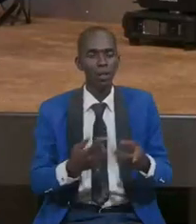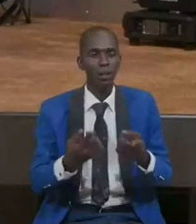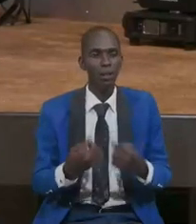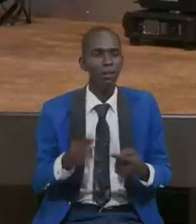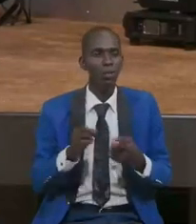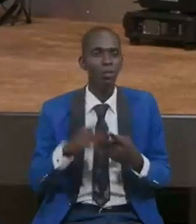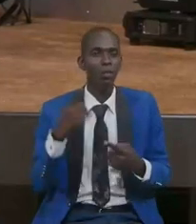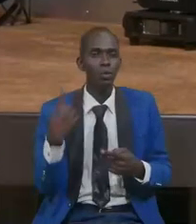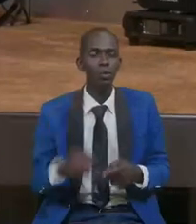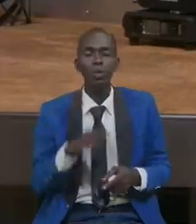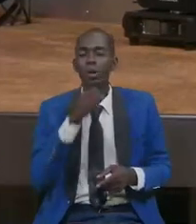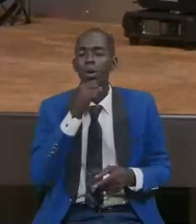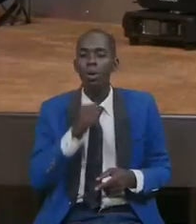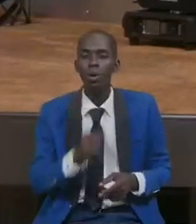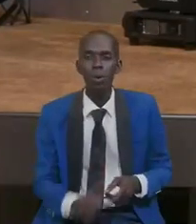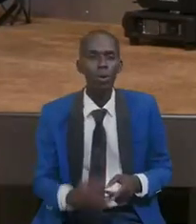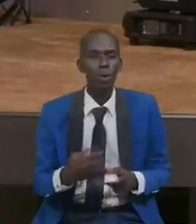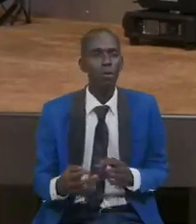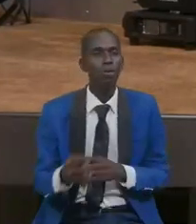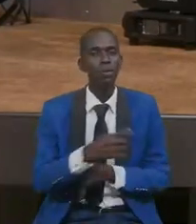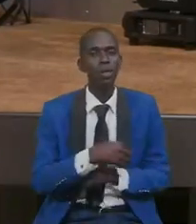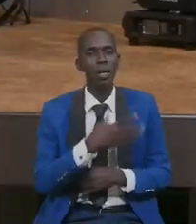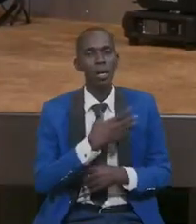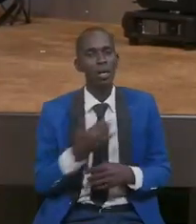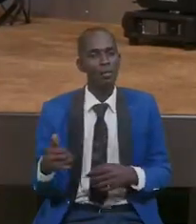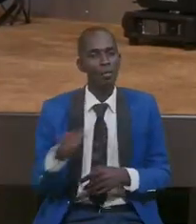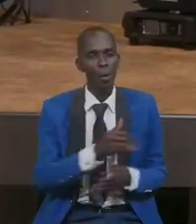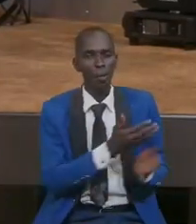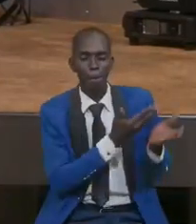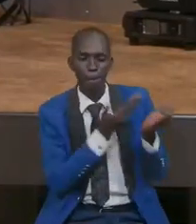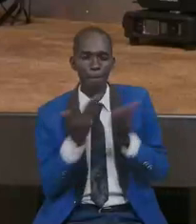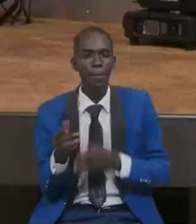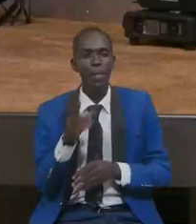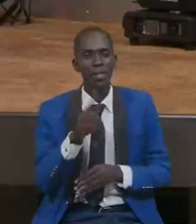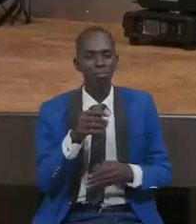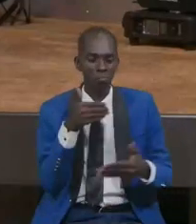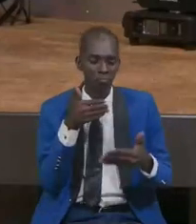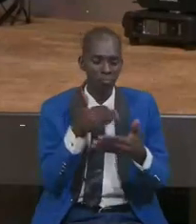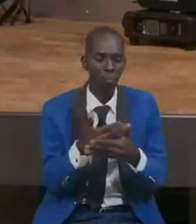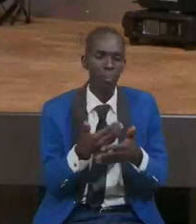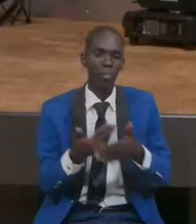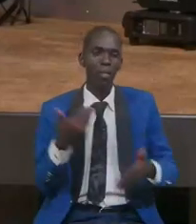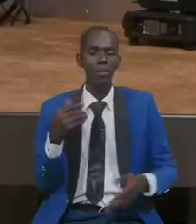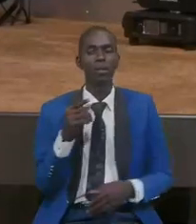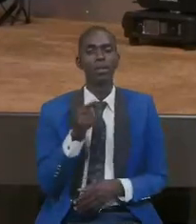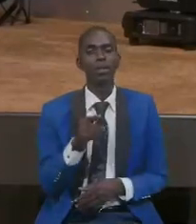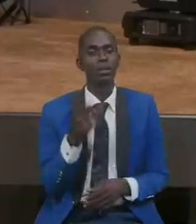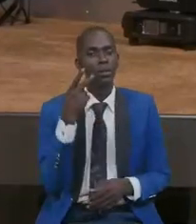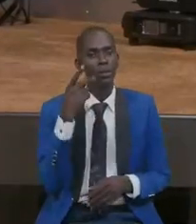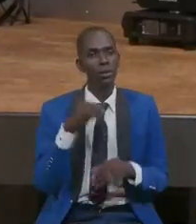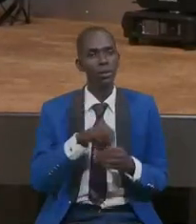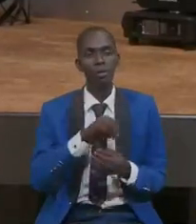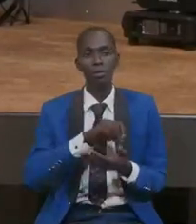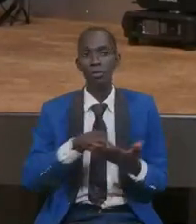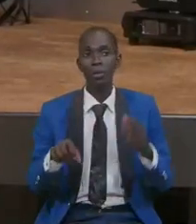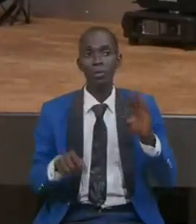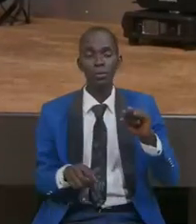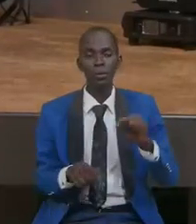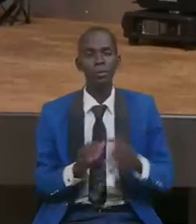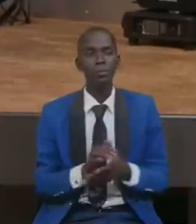et voici sur les nuées des cieux arriva quelqu'un de semblable à un fils de l'homme. Il s'avança vers l'ancien des jours et on lui fit